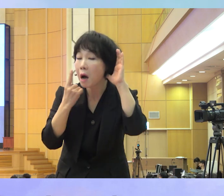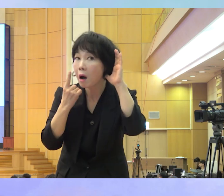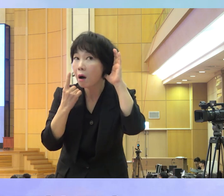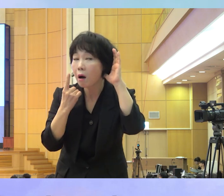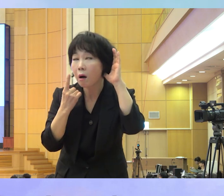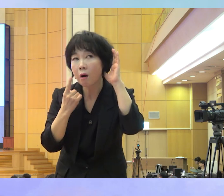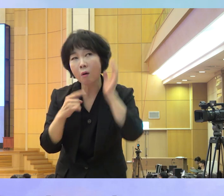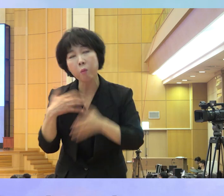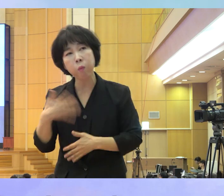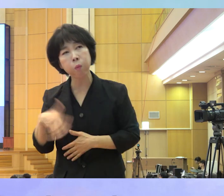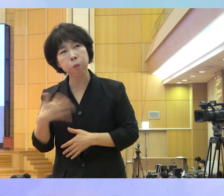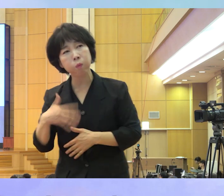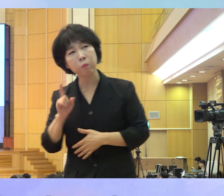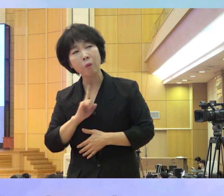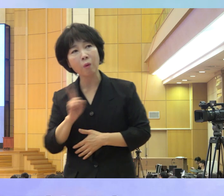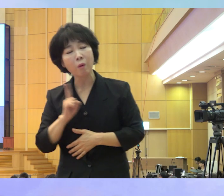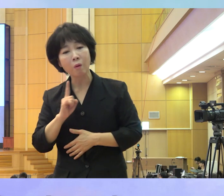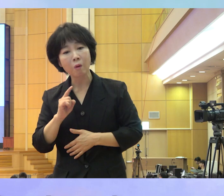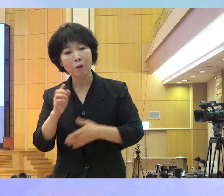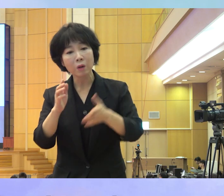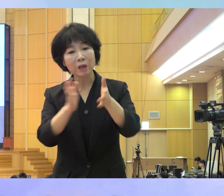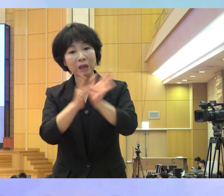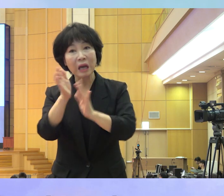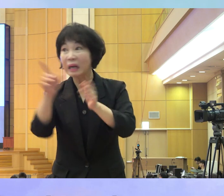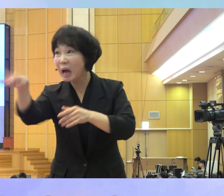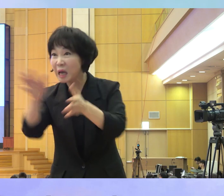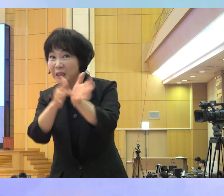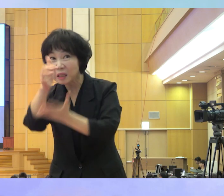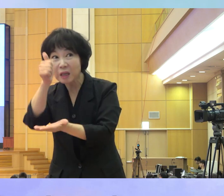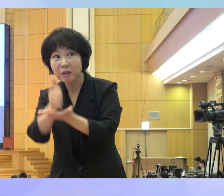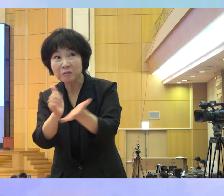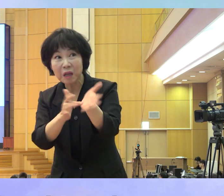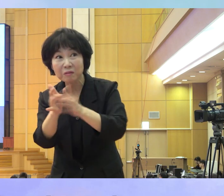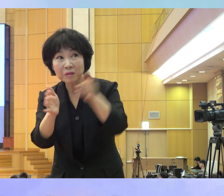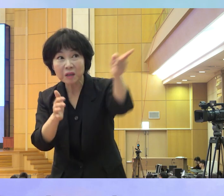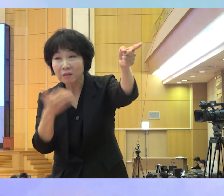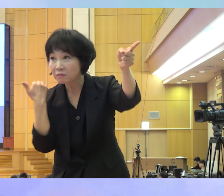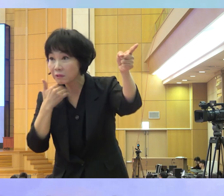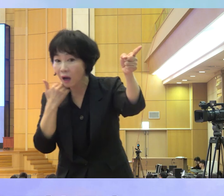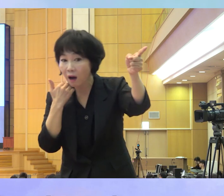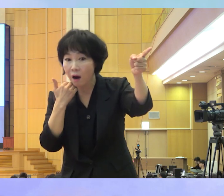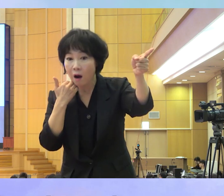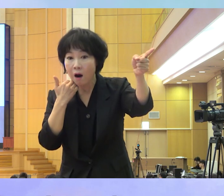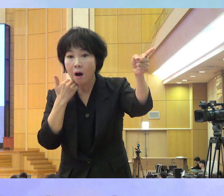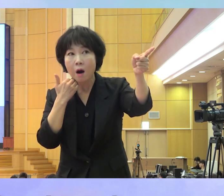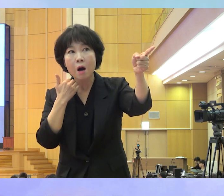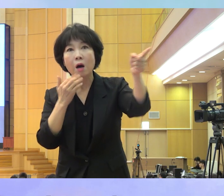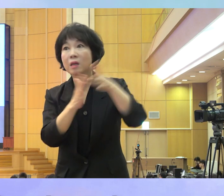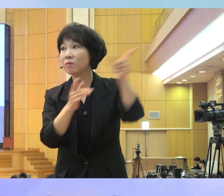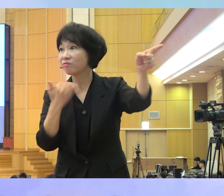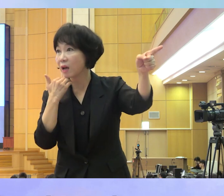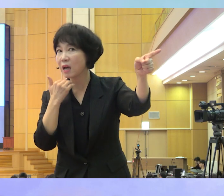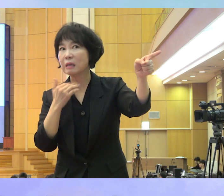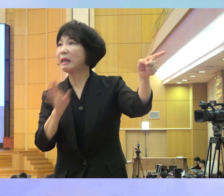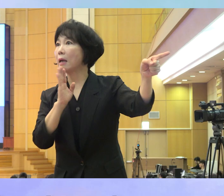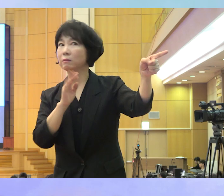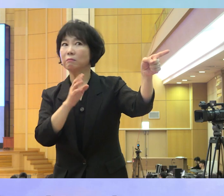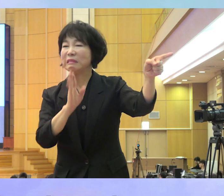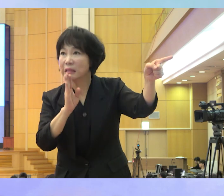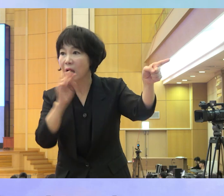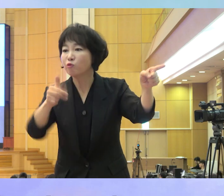중에 뭐라고 말하느냐, 예수님을 가리켜서 이 사람은 참으로 선지자라.